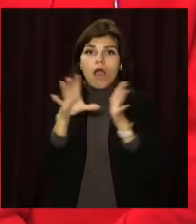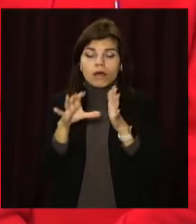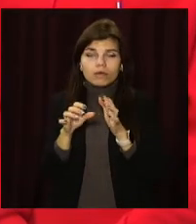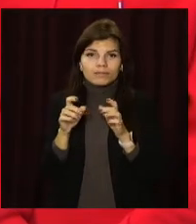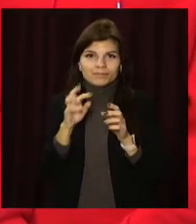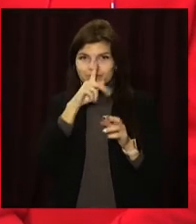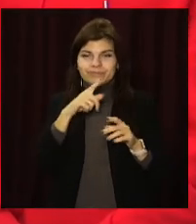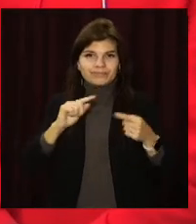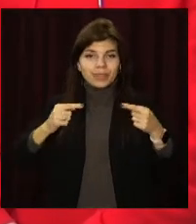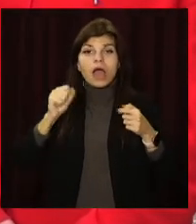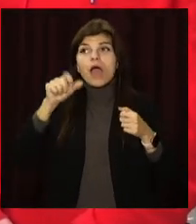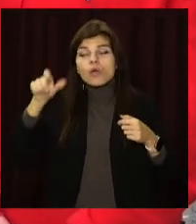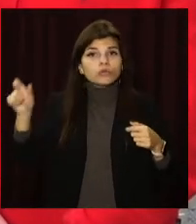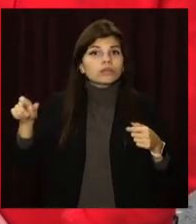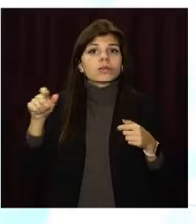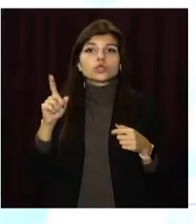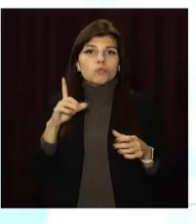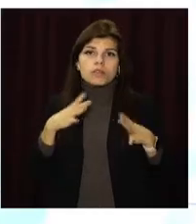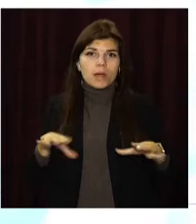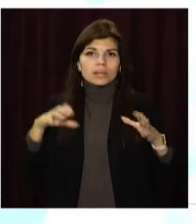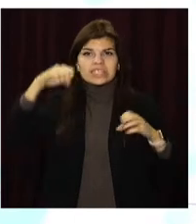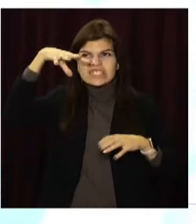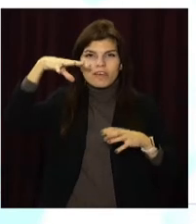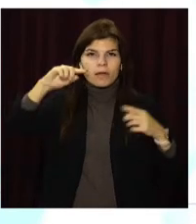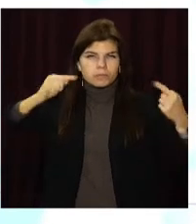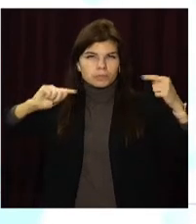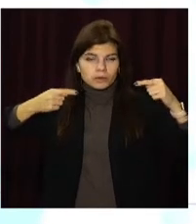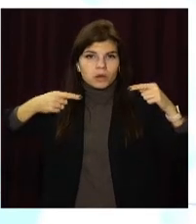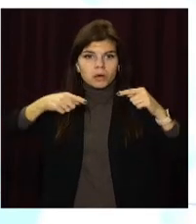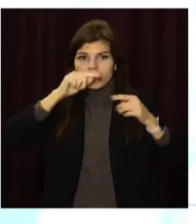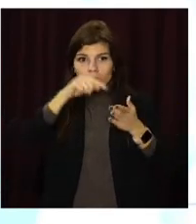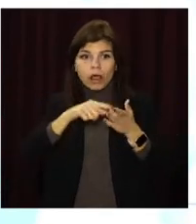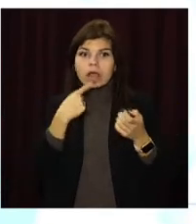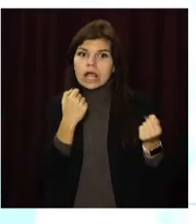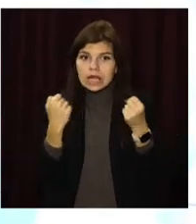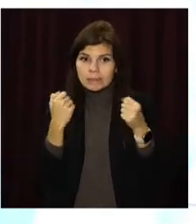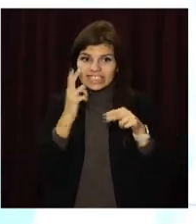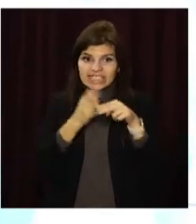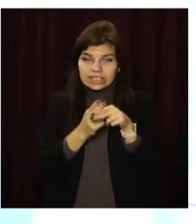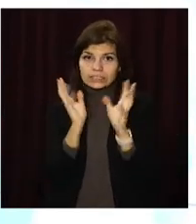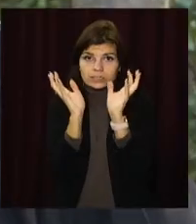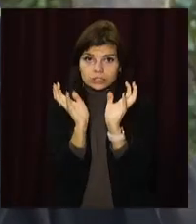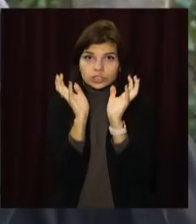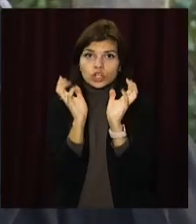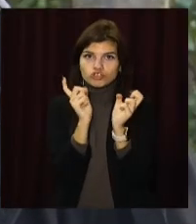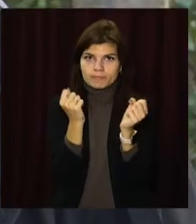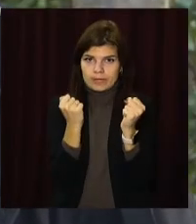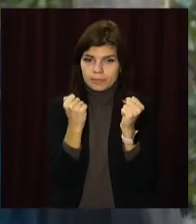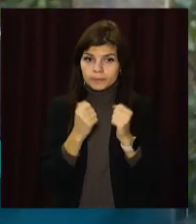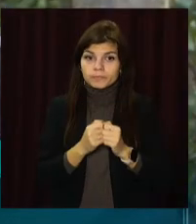не було перебоїв зі світлом через пернатих. Конструкція платформи, додають, міцна, щоб утримувати гнізда. Загалом